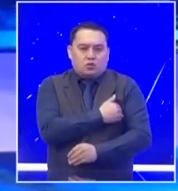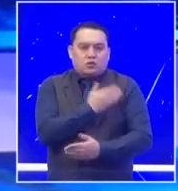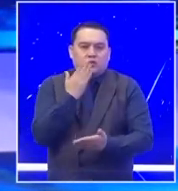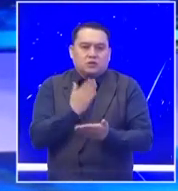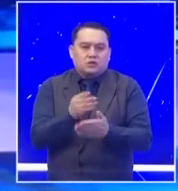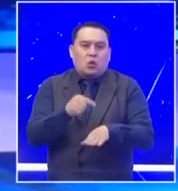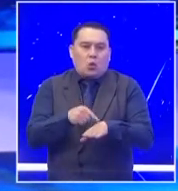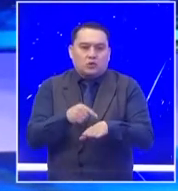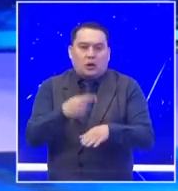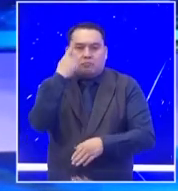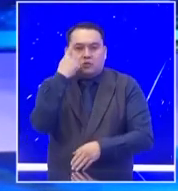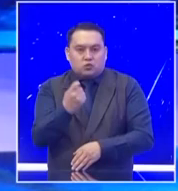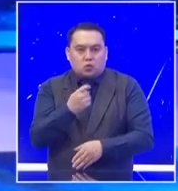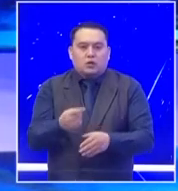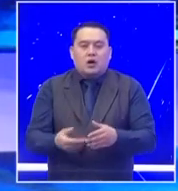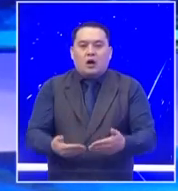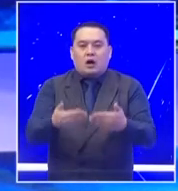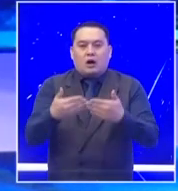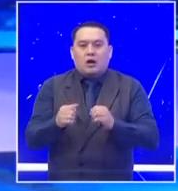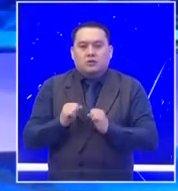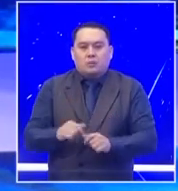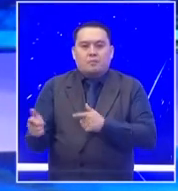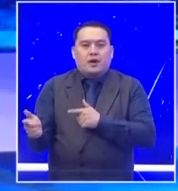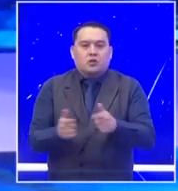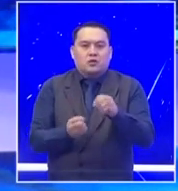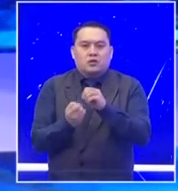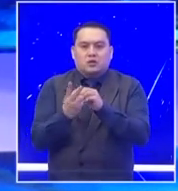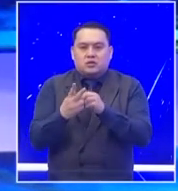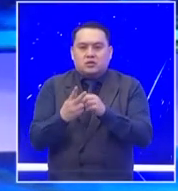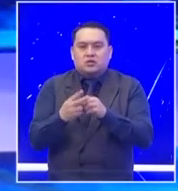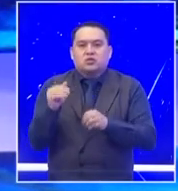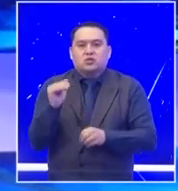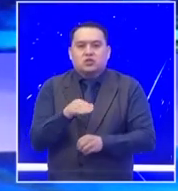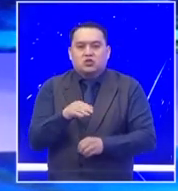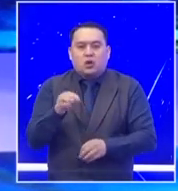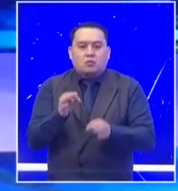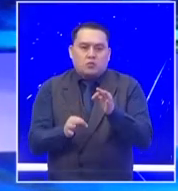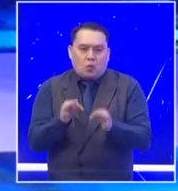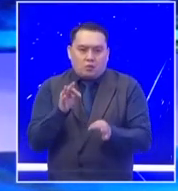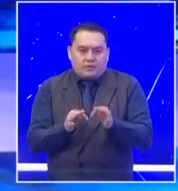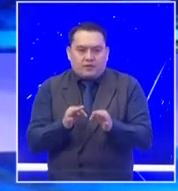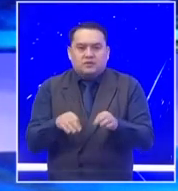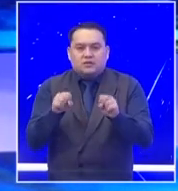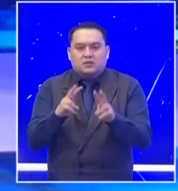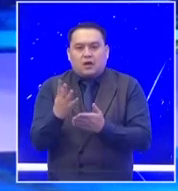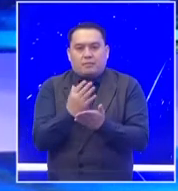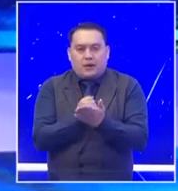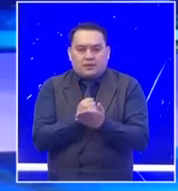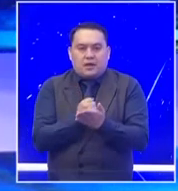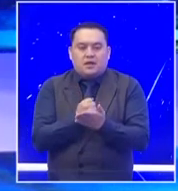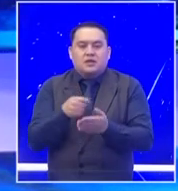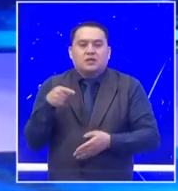Для предупреждения и ликвидации последствий паводков заготовлены 13,5 тысяч тонн горюче-смазочных материалов.